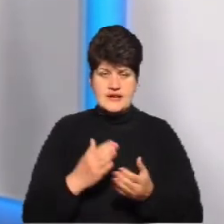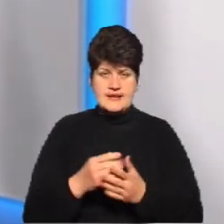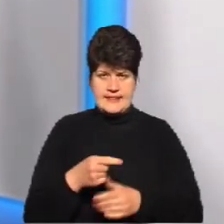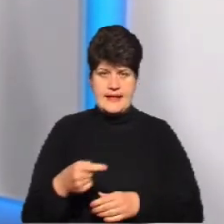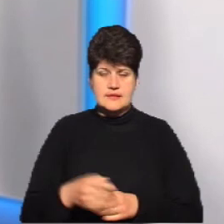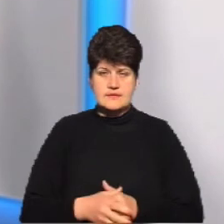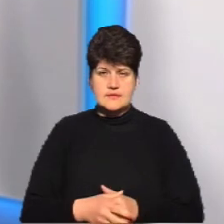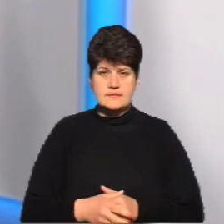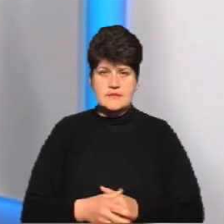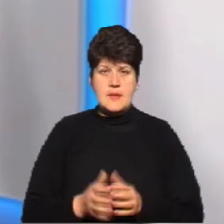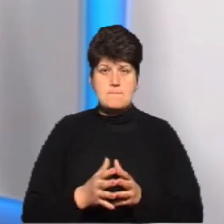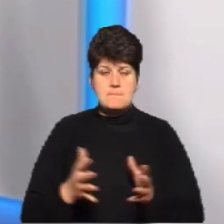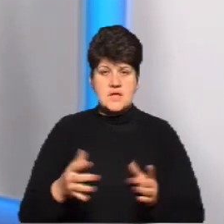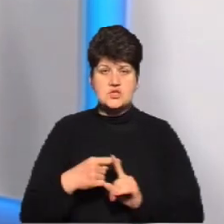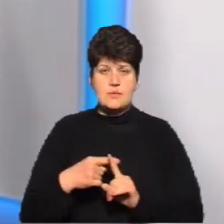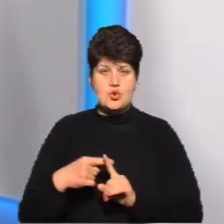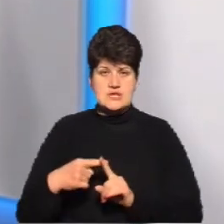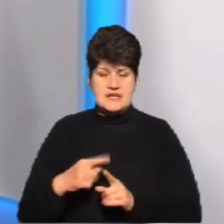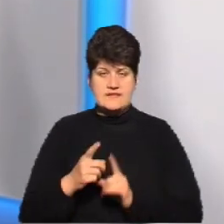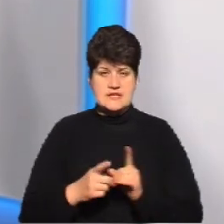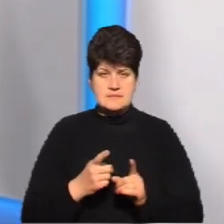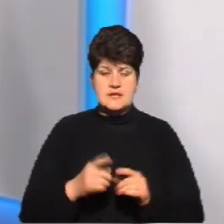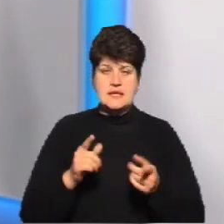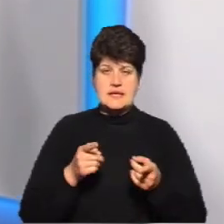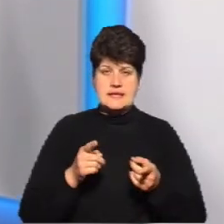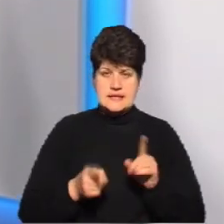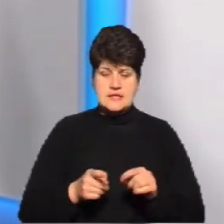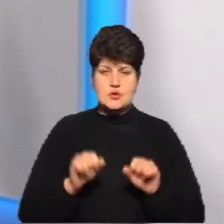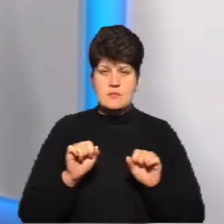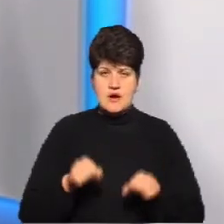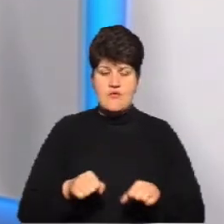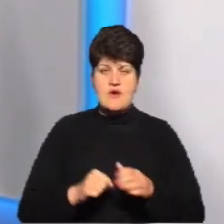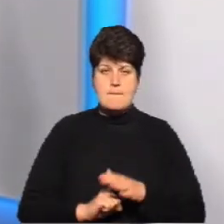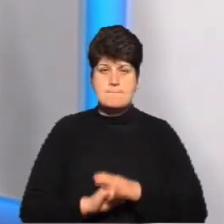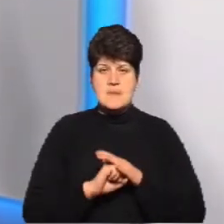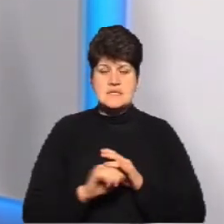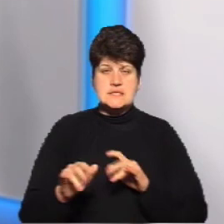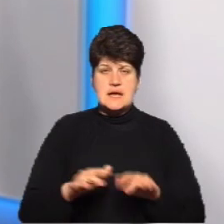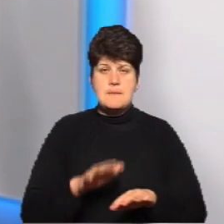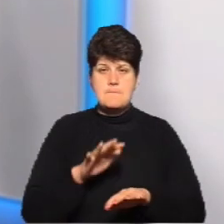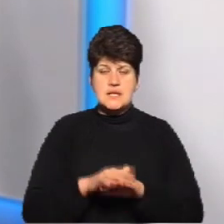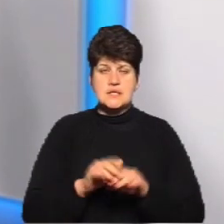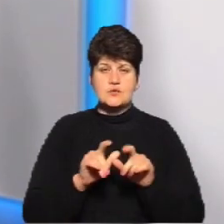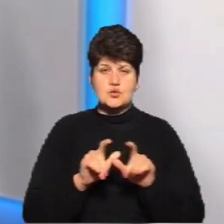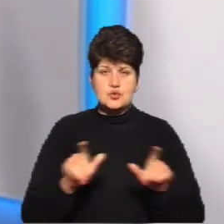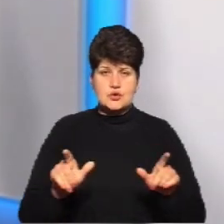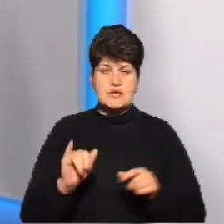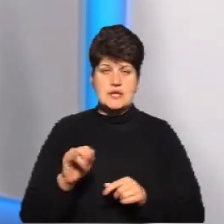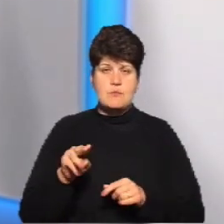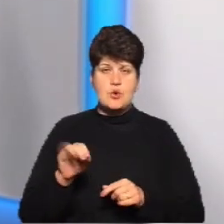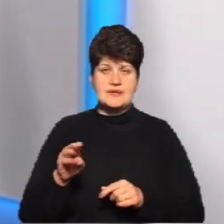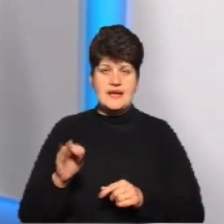більше позитивних змін. Дійсно, права база діяльності банківських установ щодо і іпотечного кредитування,